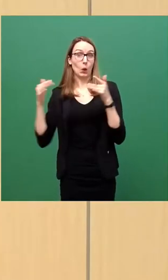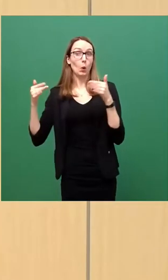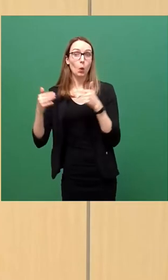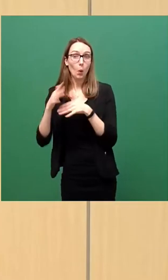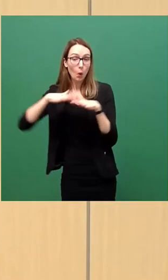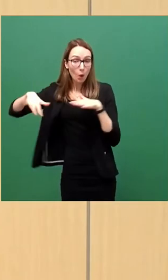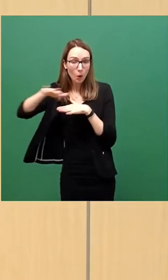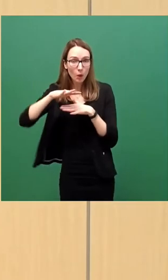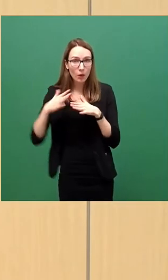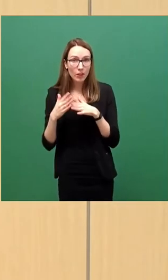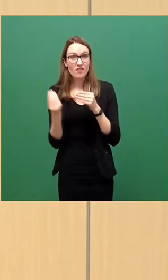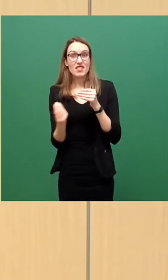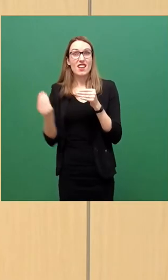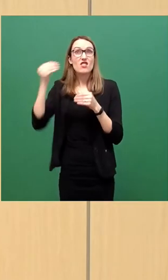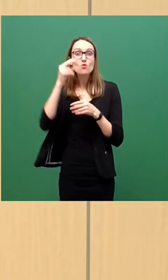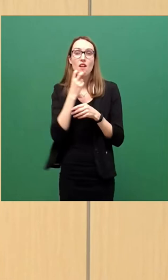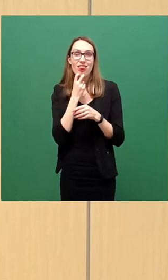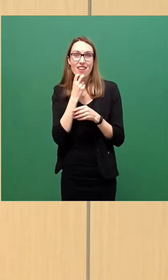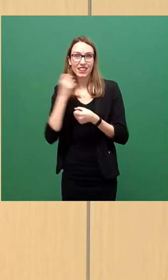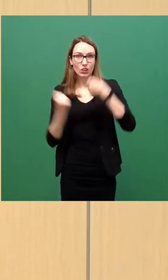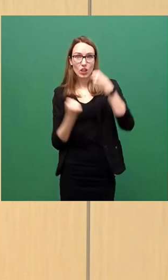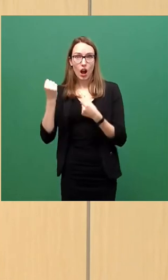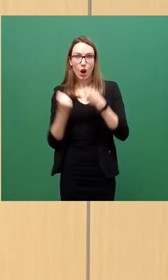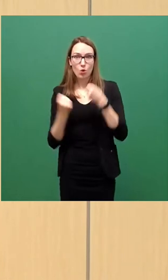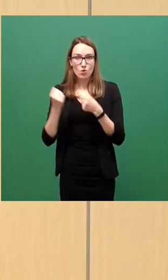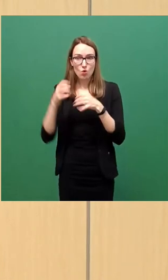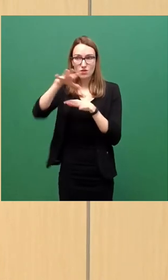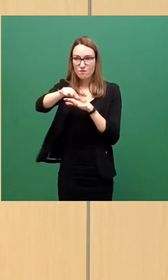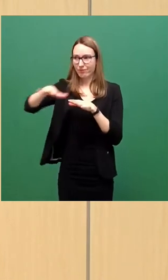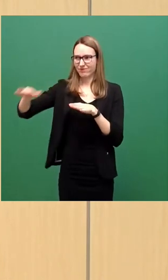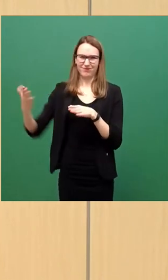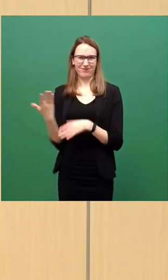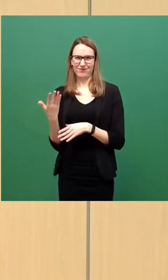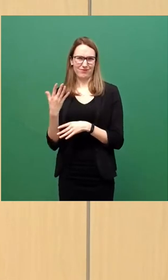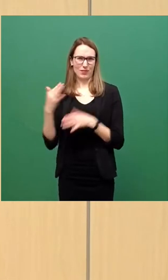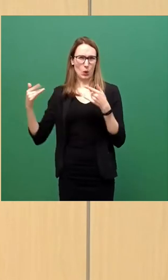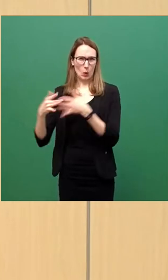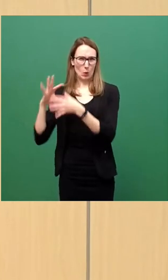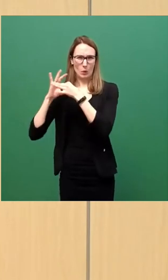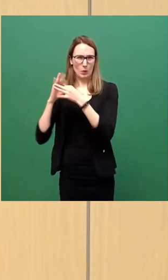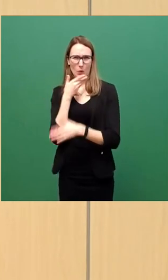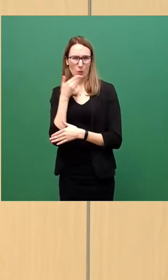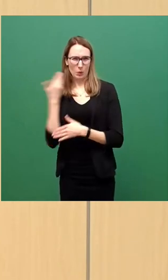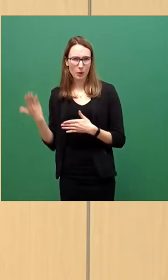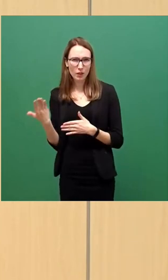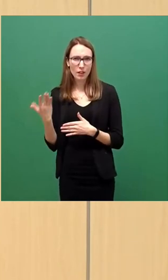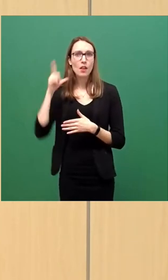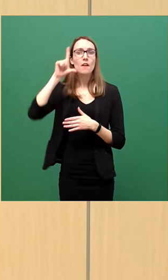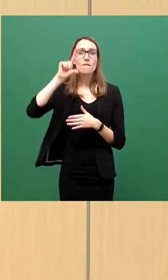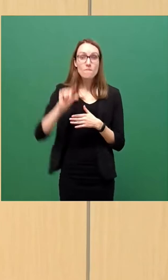Zusätzliche Elektroautos auf den Straßen sind definitiv nicht grün. Weniger Autos auf den Straßen wären